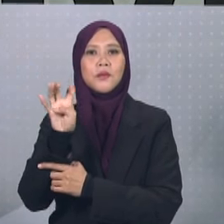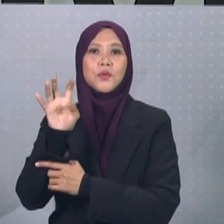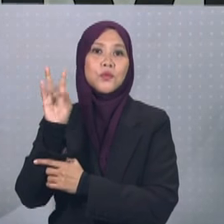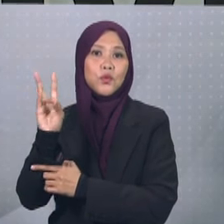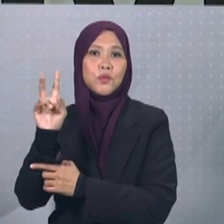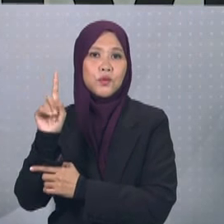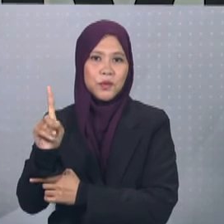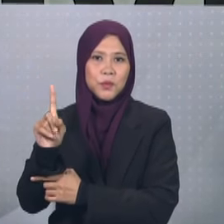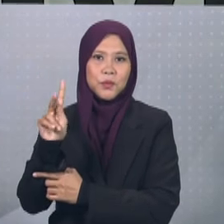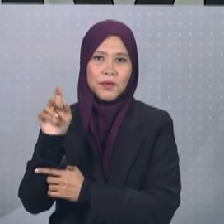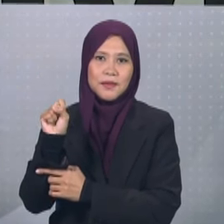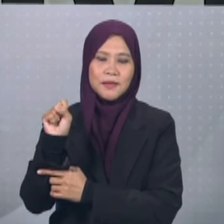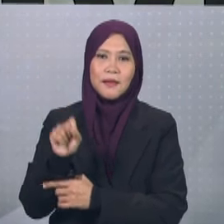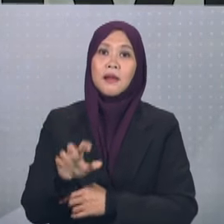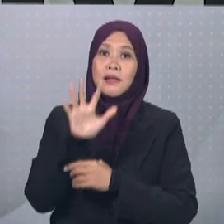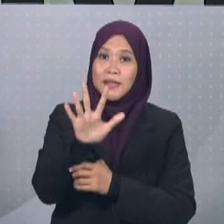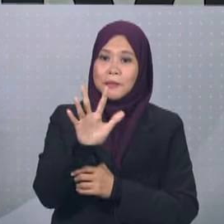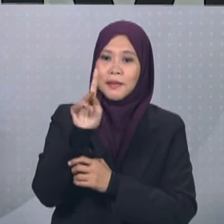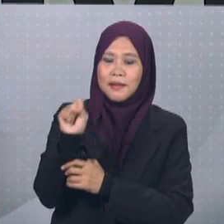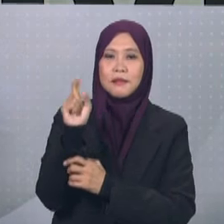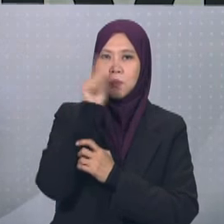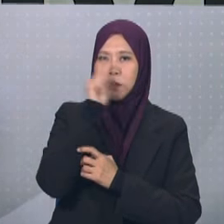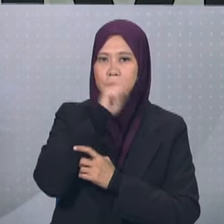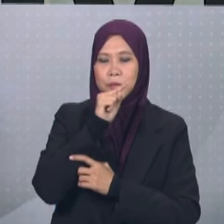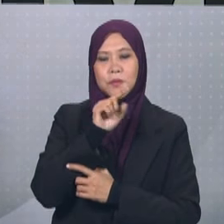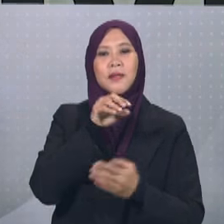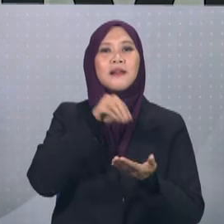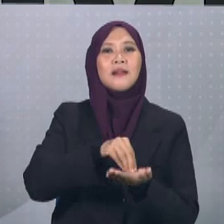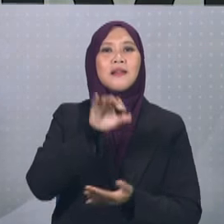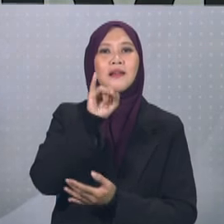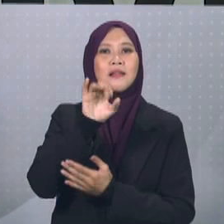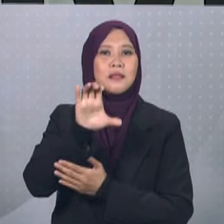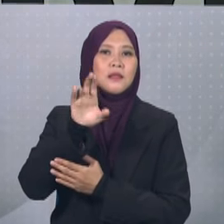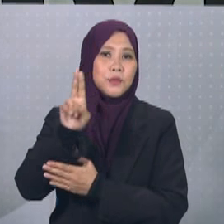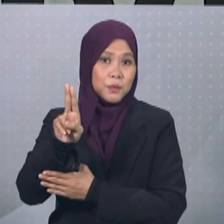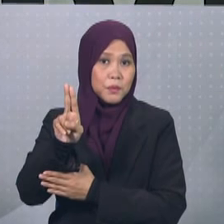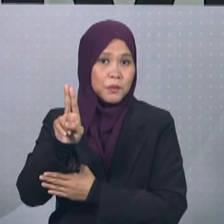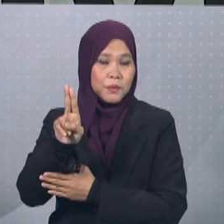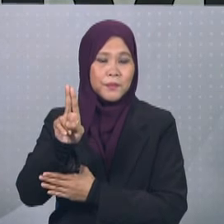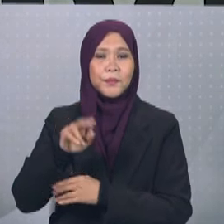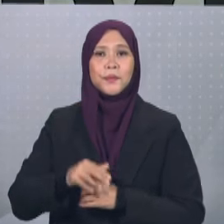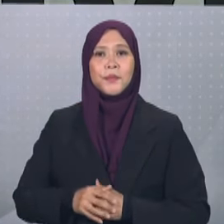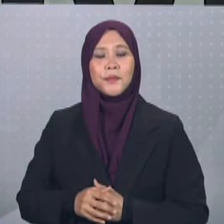2,471. 5 kes kritikal dirawat di unit rawatan rapi ICU,